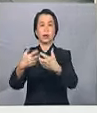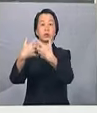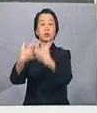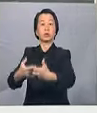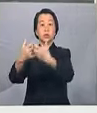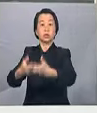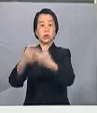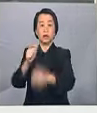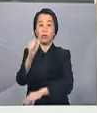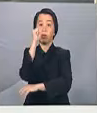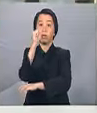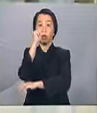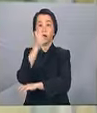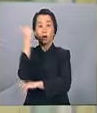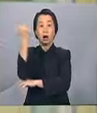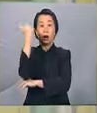arak